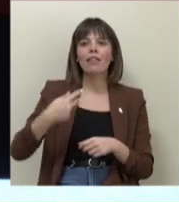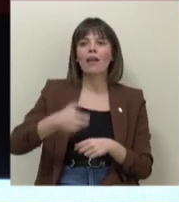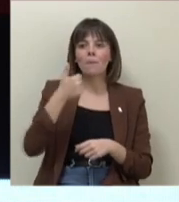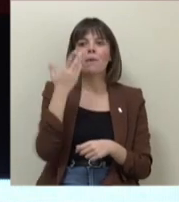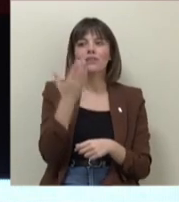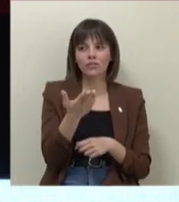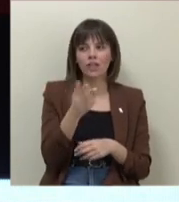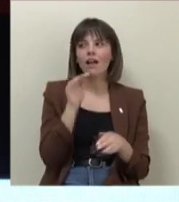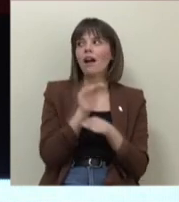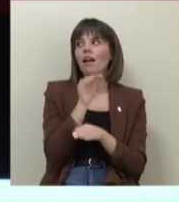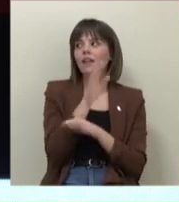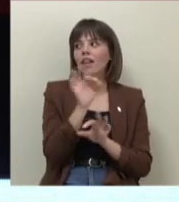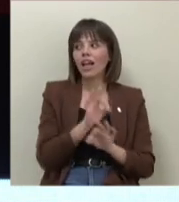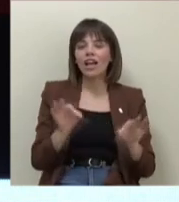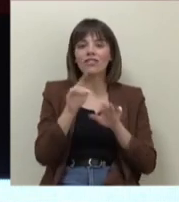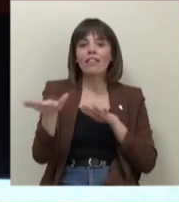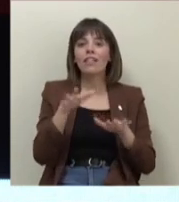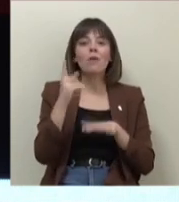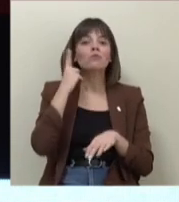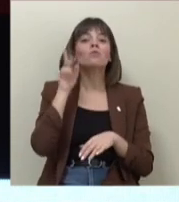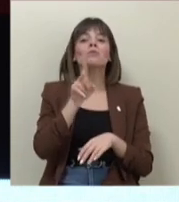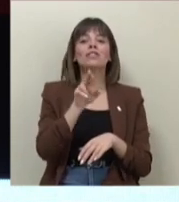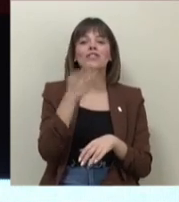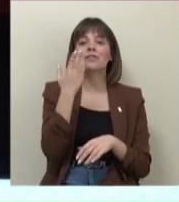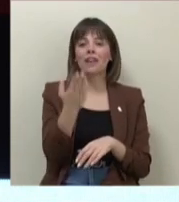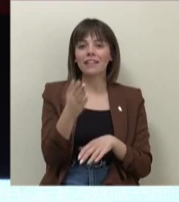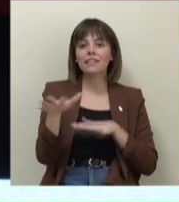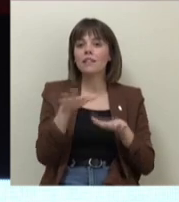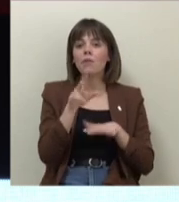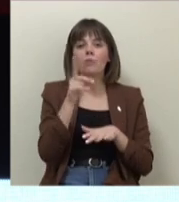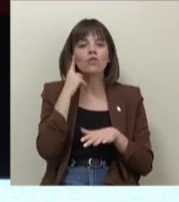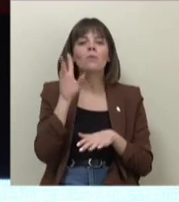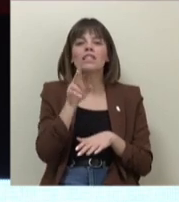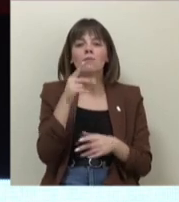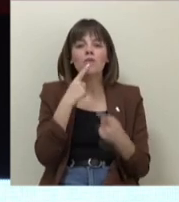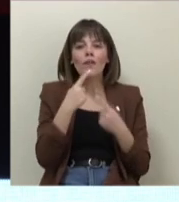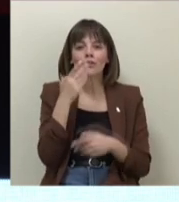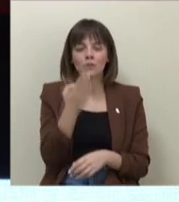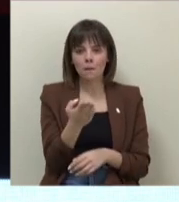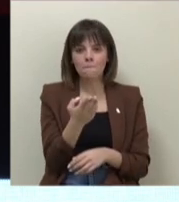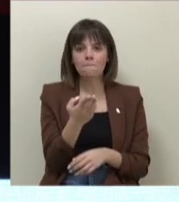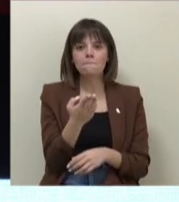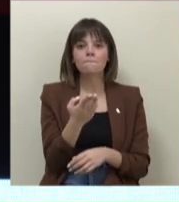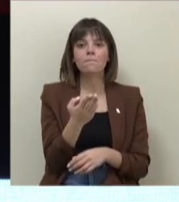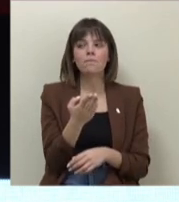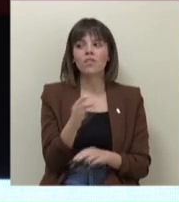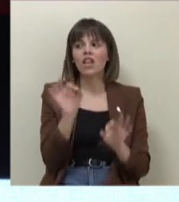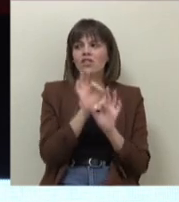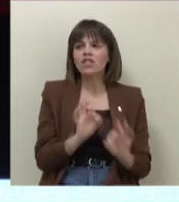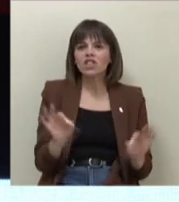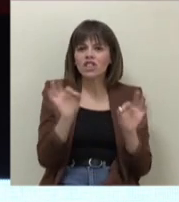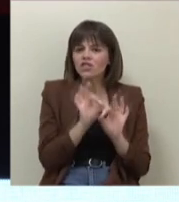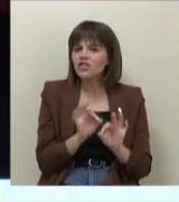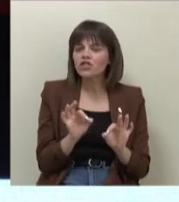başkanı hayatında hiç deprem duymamış gibi konuştu. Tüylerim diken diken oldu. Hiç